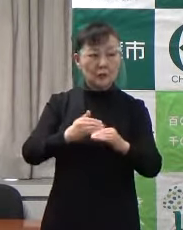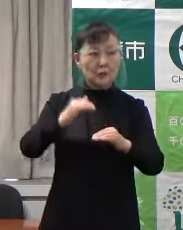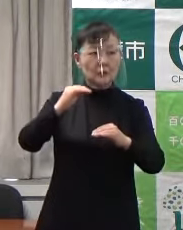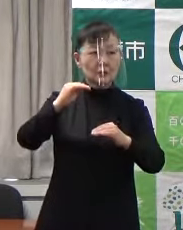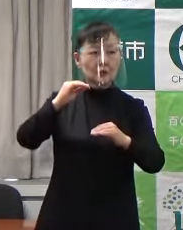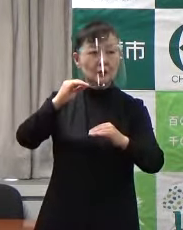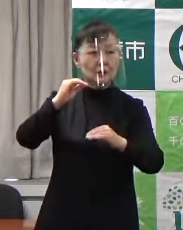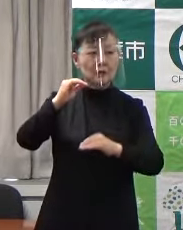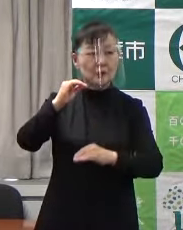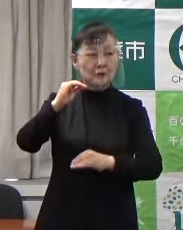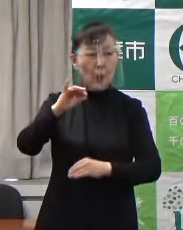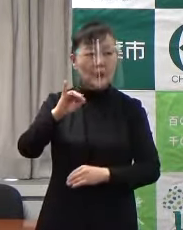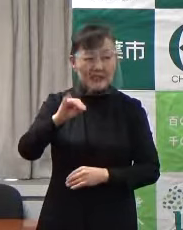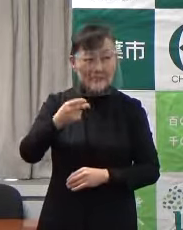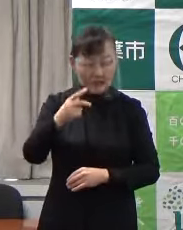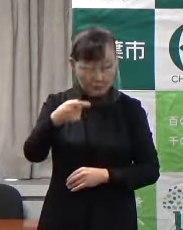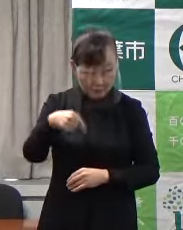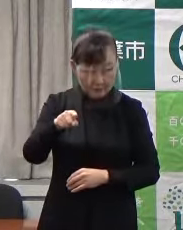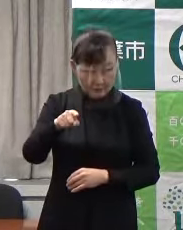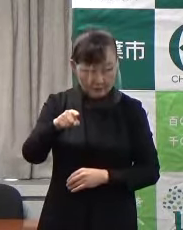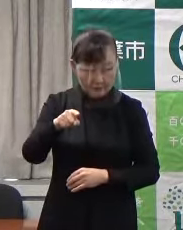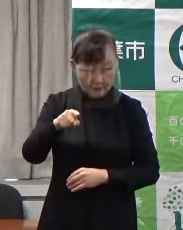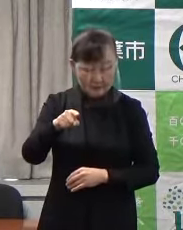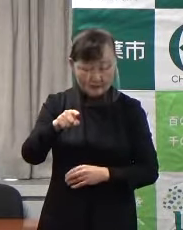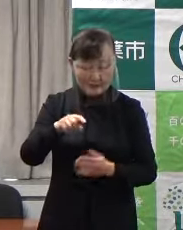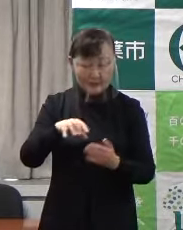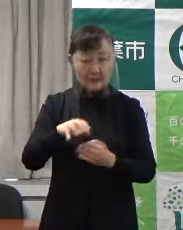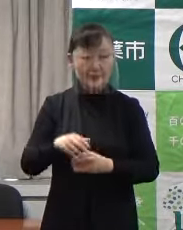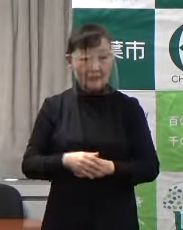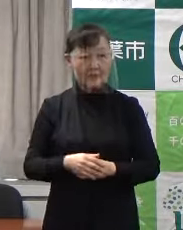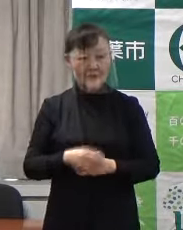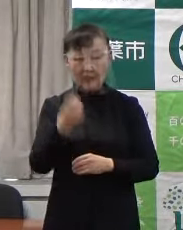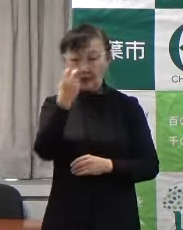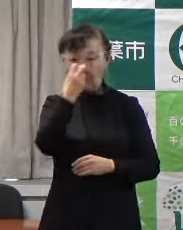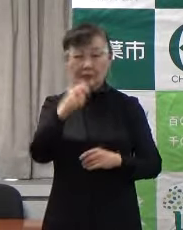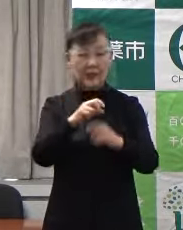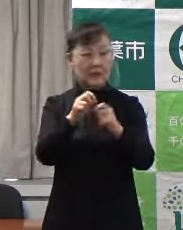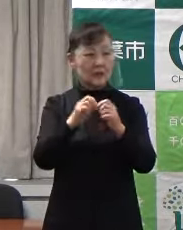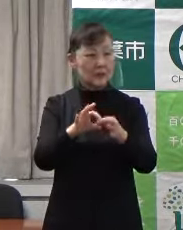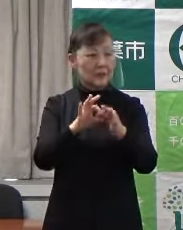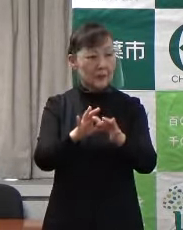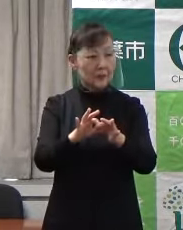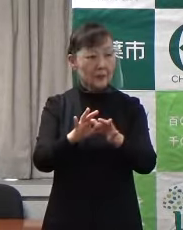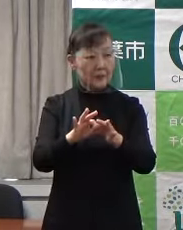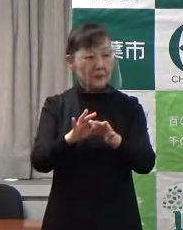あ、こっちね、こっちあるややこしいんですけど、これ。